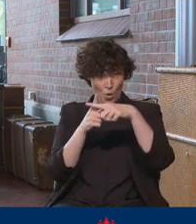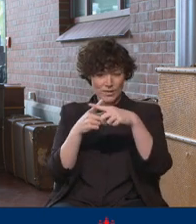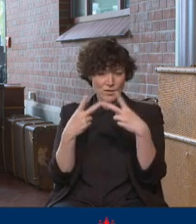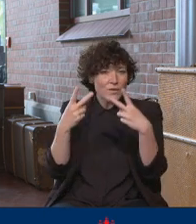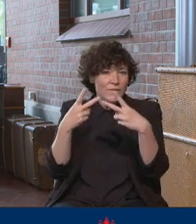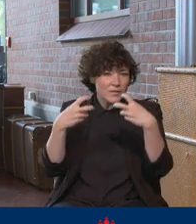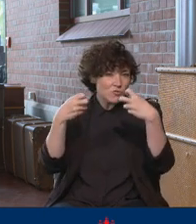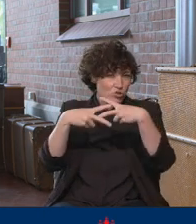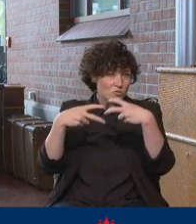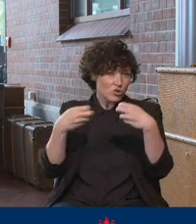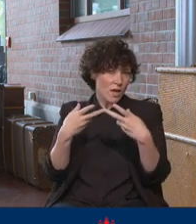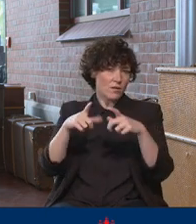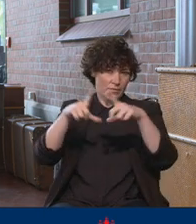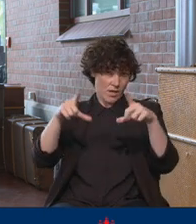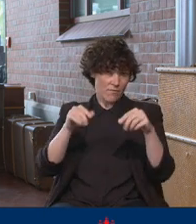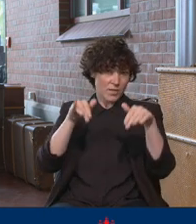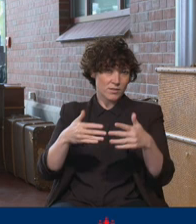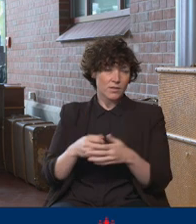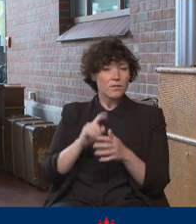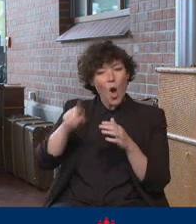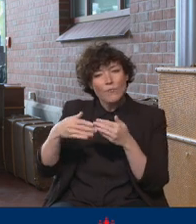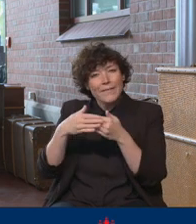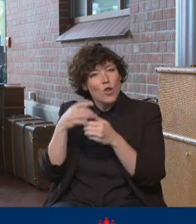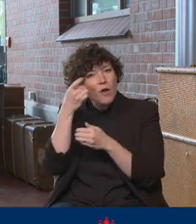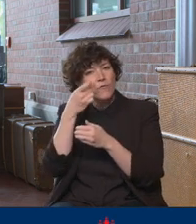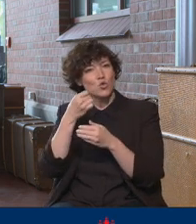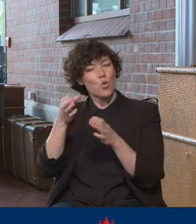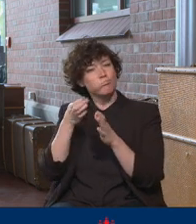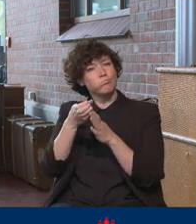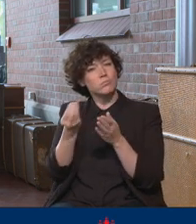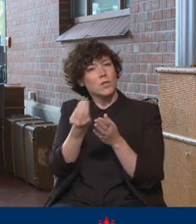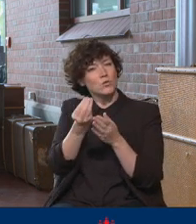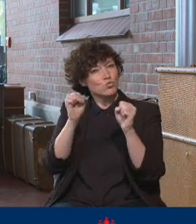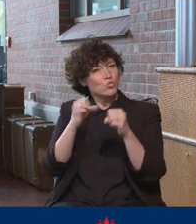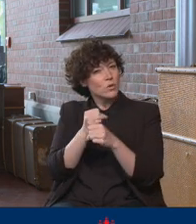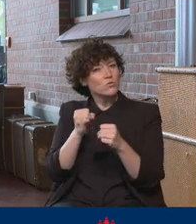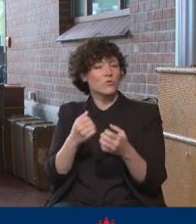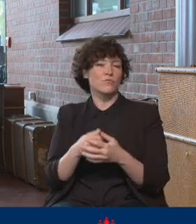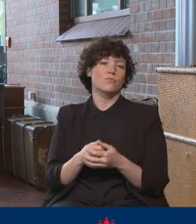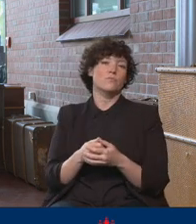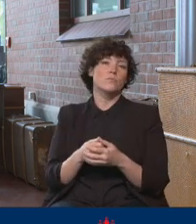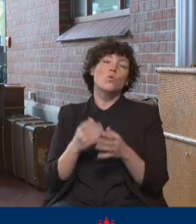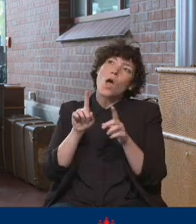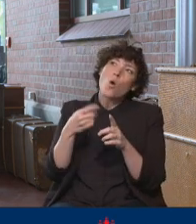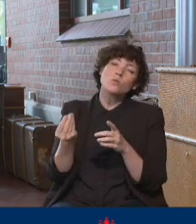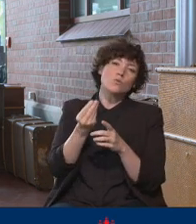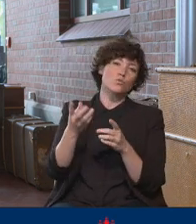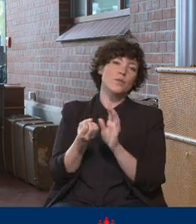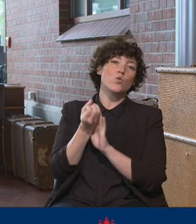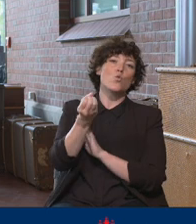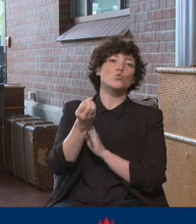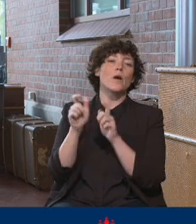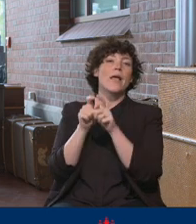ich kann auch die nahversorgung untergebracht werden oder gleichwohl auch vielleicht kleinere kulturelle einrichtungen die im hintergrund